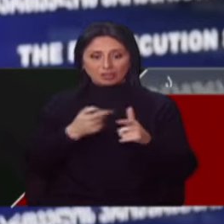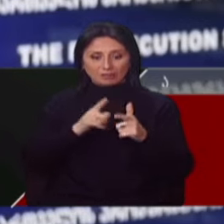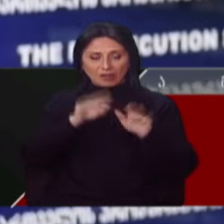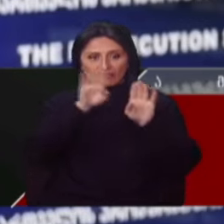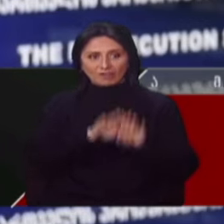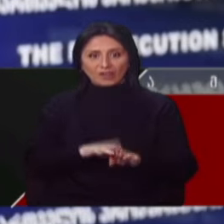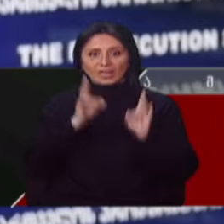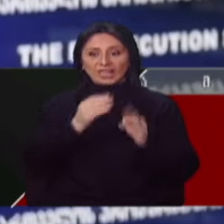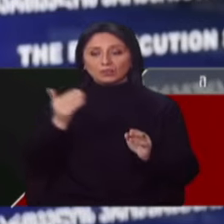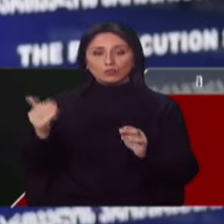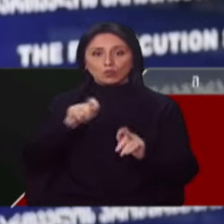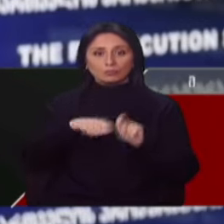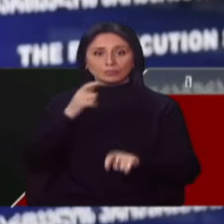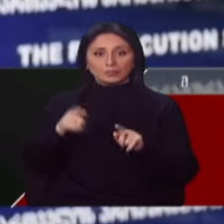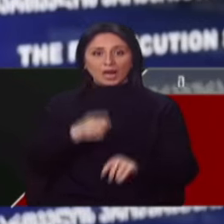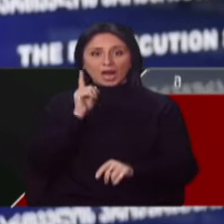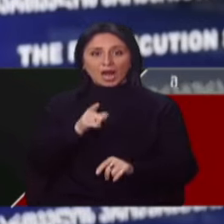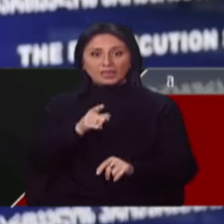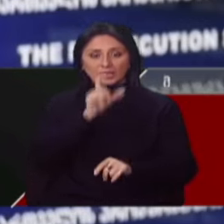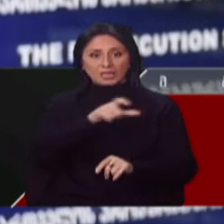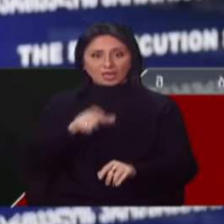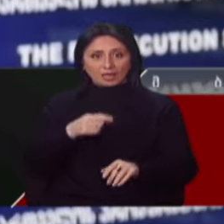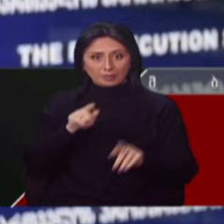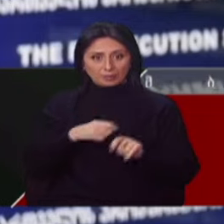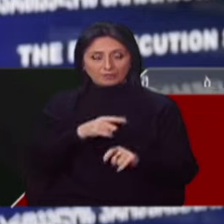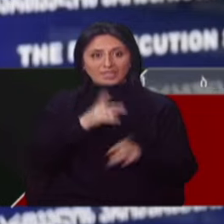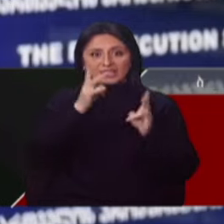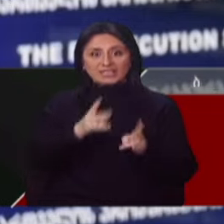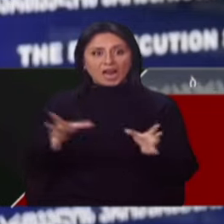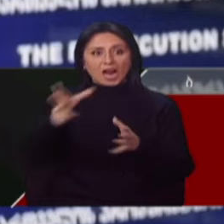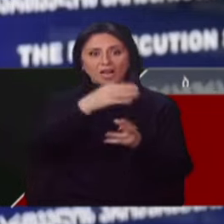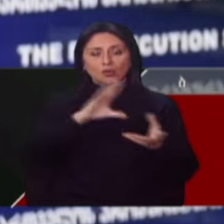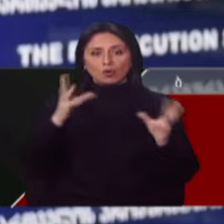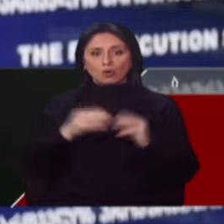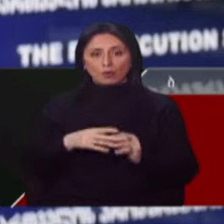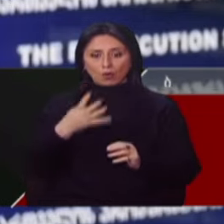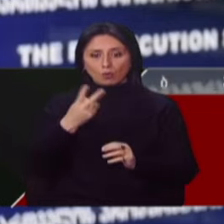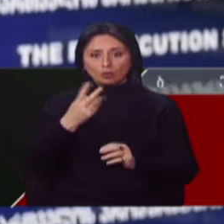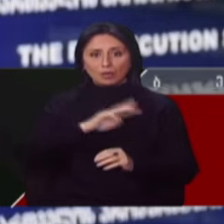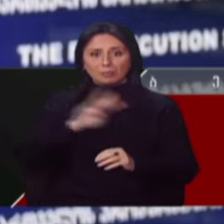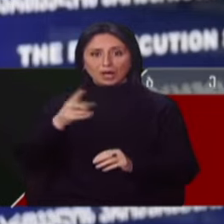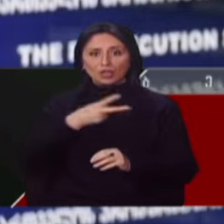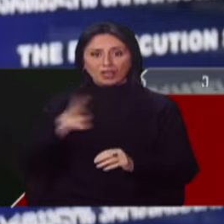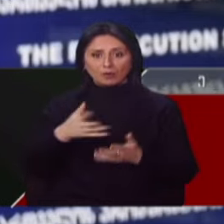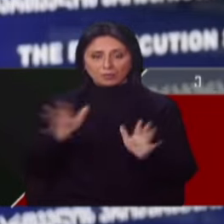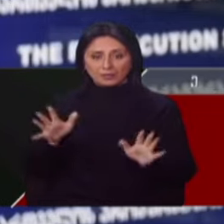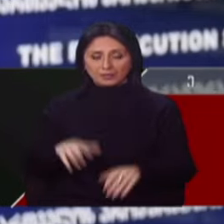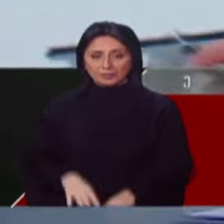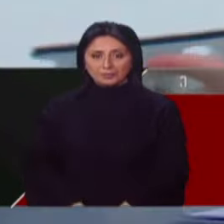იდენტიფიცირებულ დაზარალებულთა რაოდენობა 1000 პირს აჭარბებს, ხოლო მიყენებული ზიანის ოდენობა 42 მილიონ ევროზე მეტია.